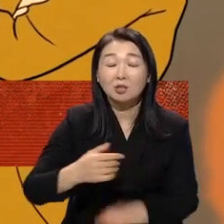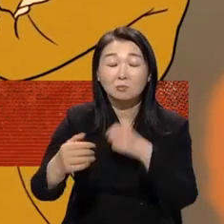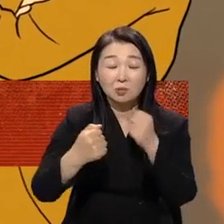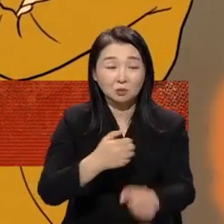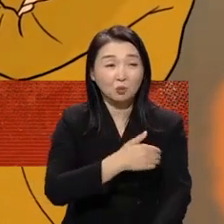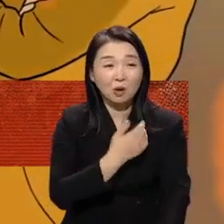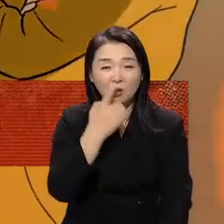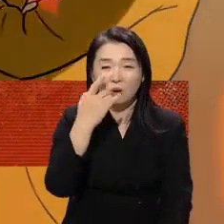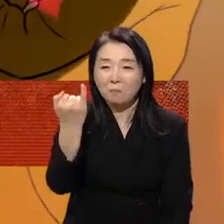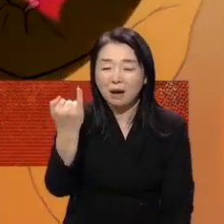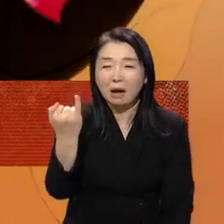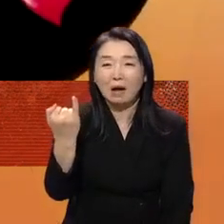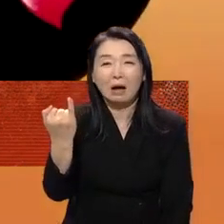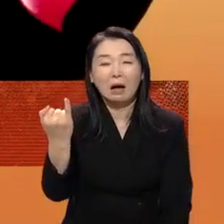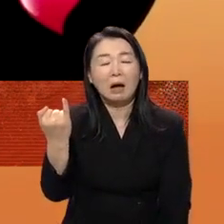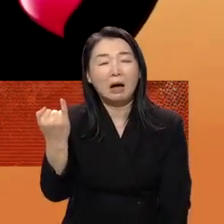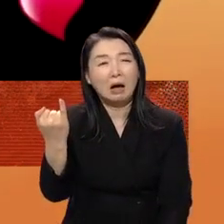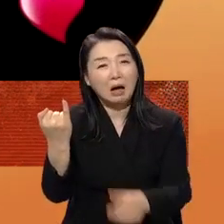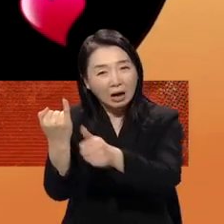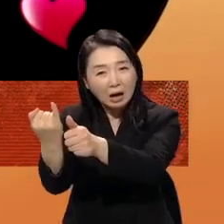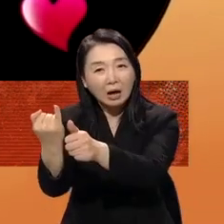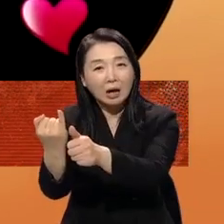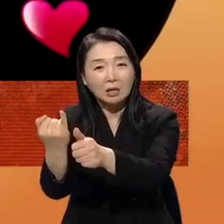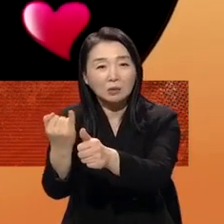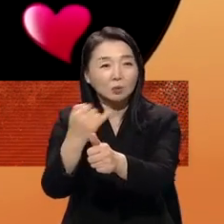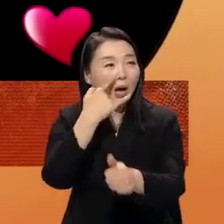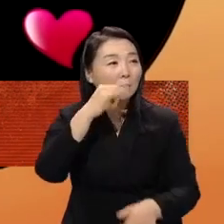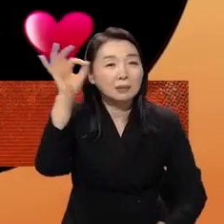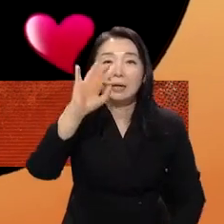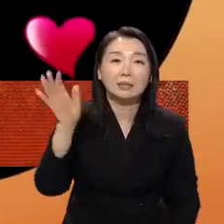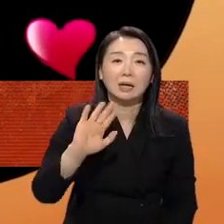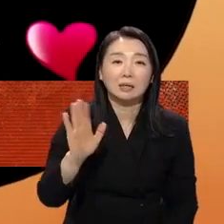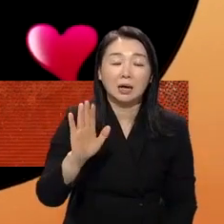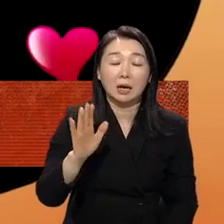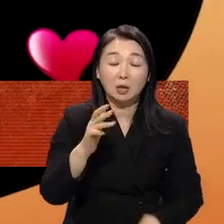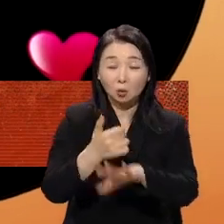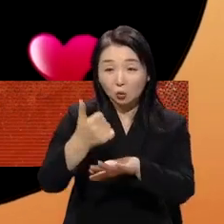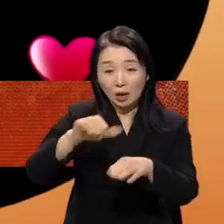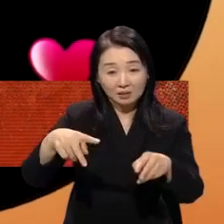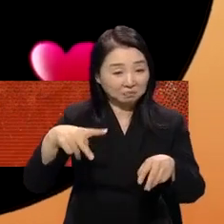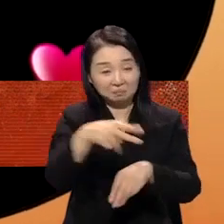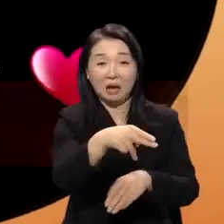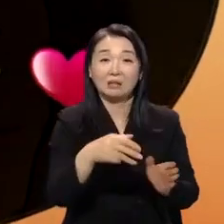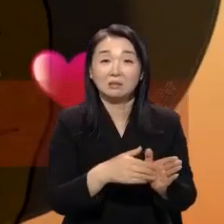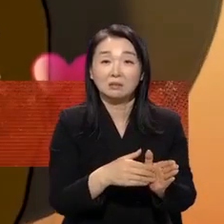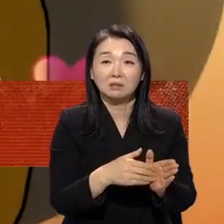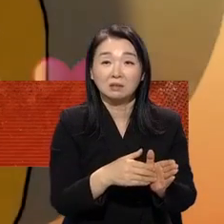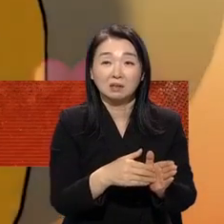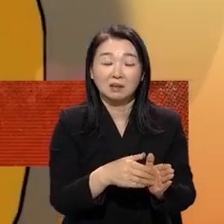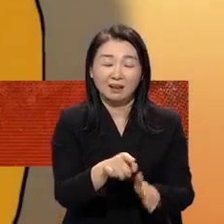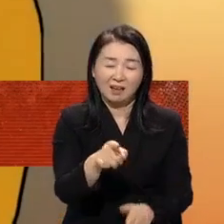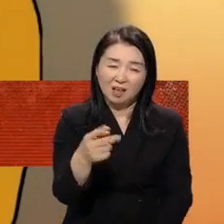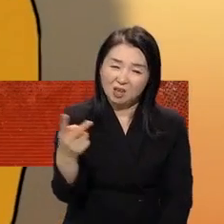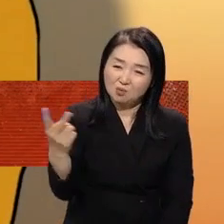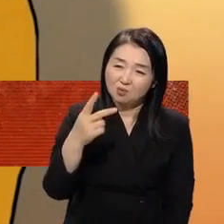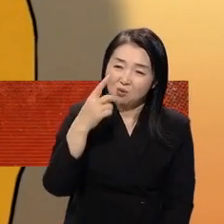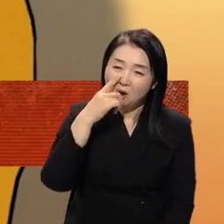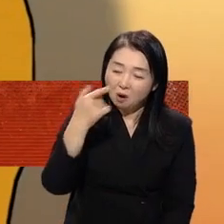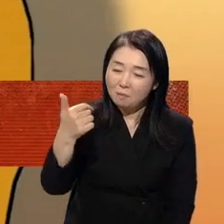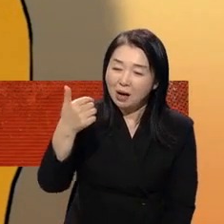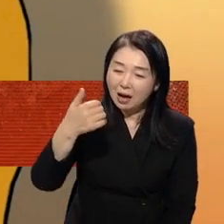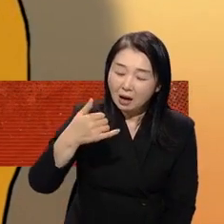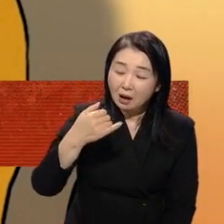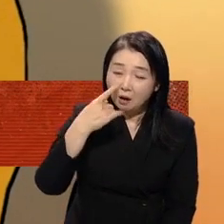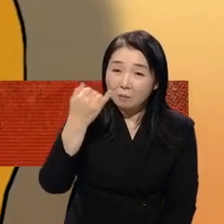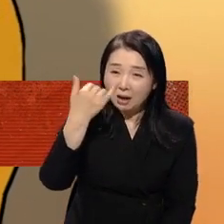엄마를 따라가고 또 아버지 찾지도 않았다고 합니다 그래서 아들이랑도 연이 끊겼고이 둘에 대해서 치가 떨리게 싫다 이렇게 말할 정도라고